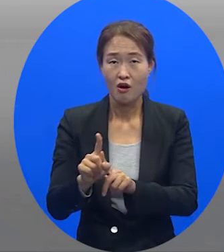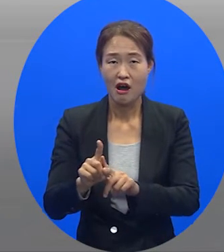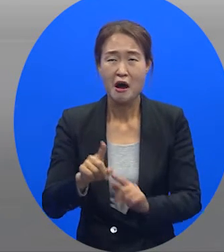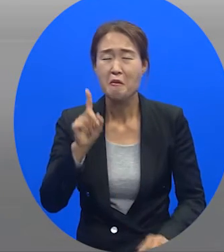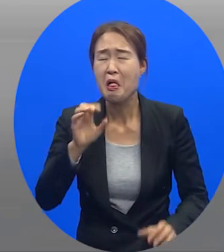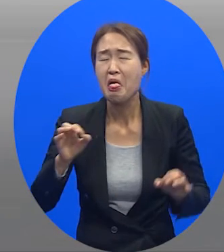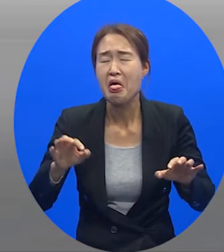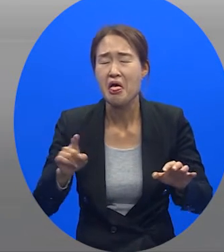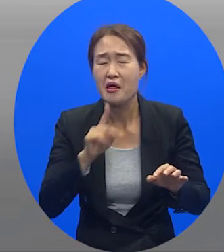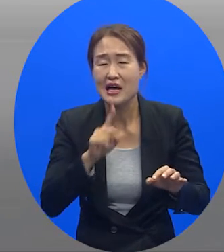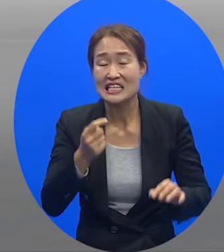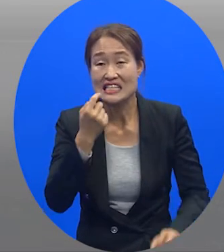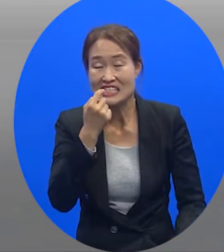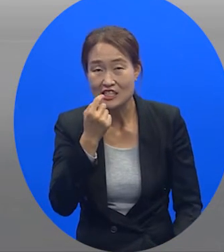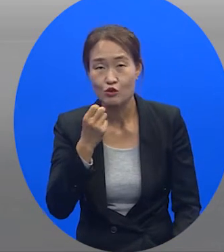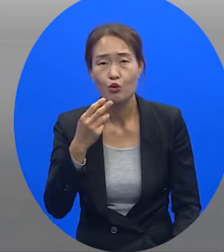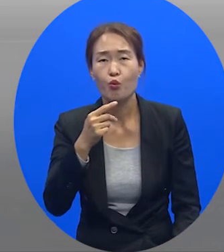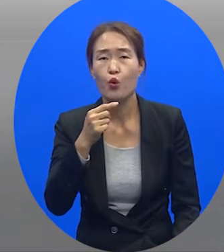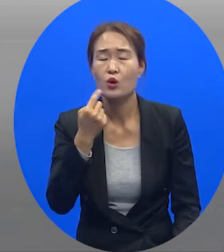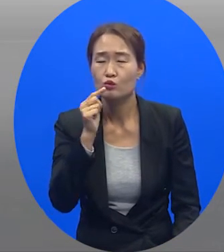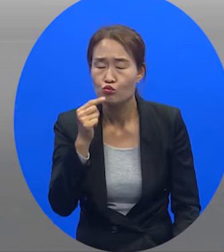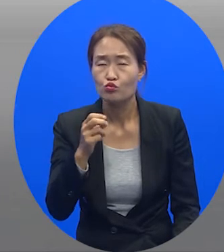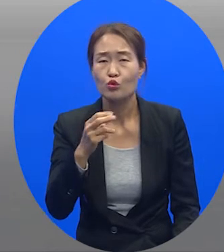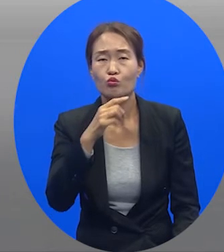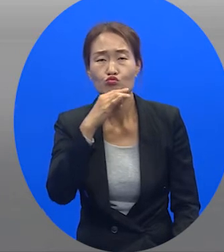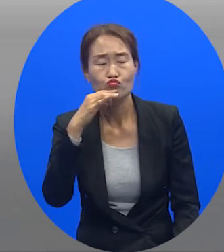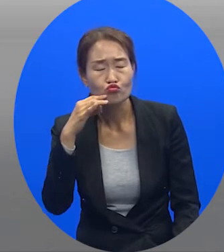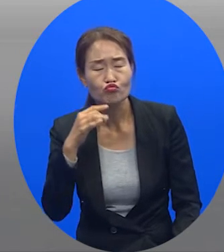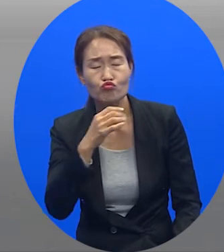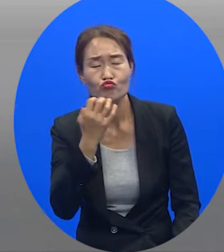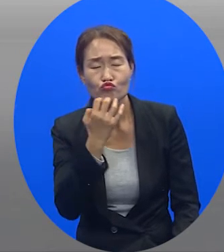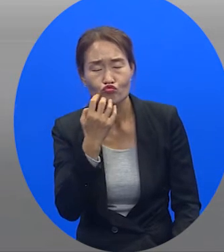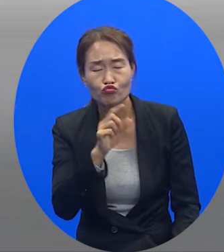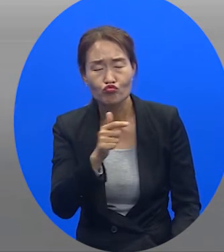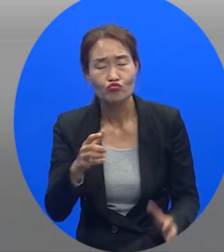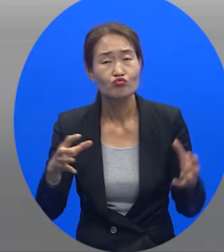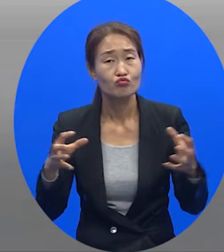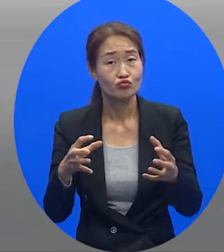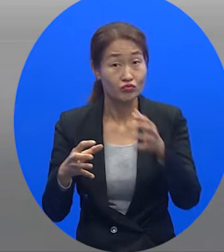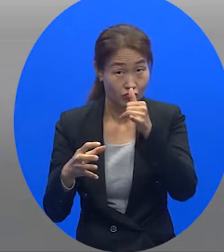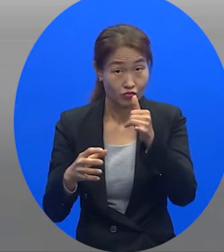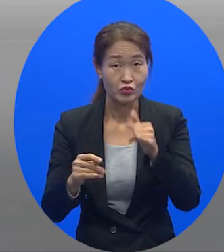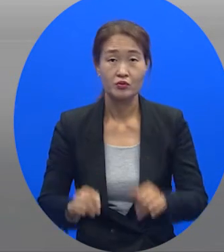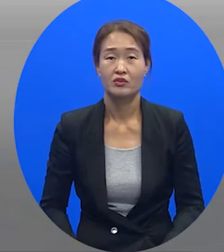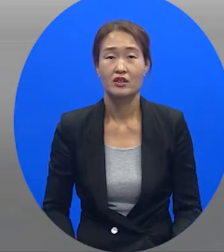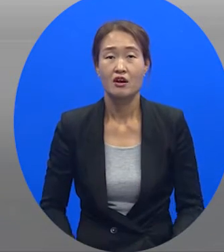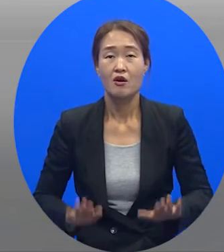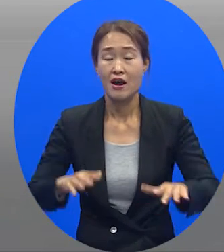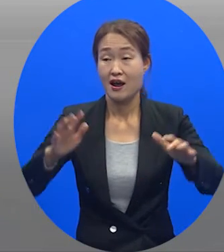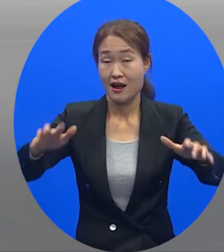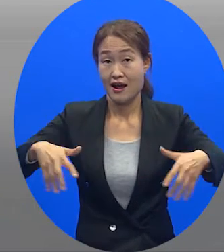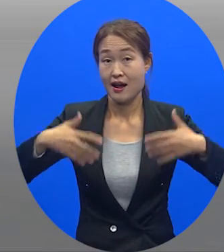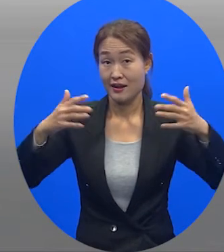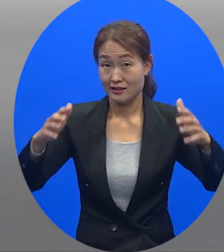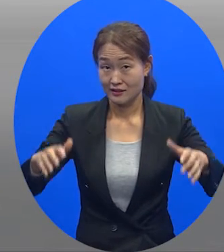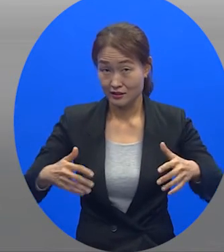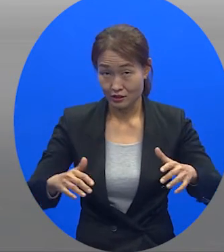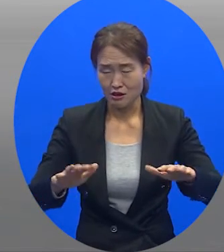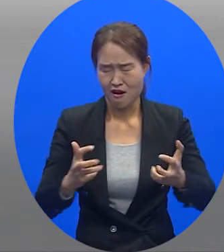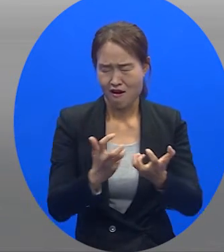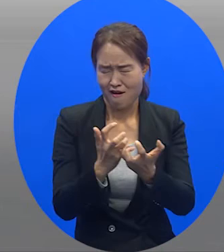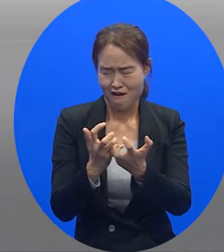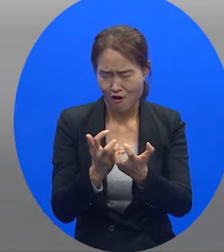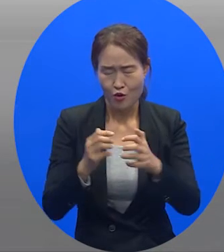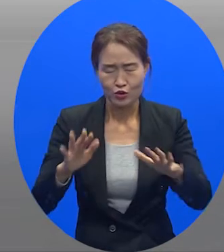한해살이 풀로 흰색, 노랑, 분홍 등 여러 가지 색을 가지고 있습니다. 천고마비의 계절 가을,